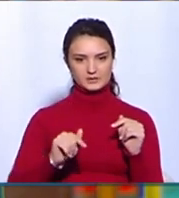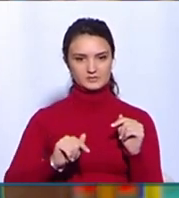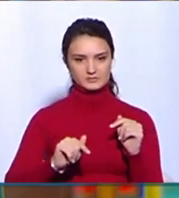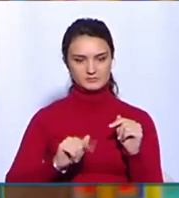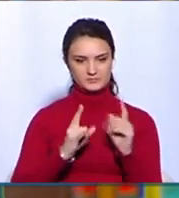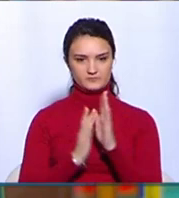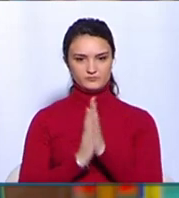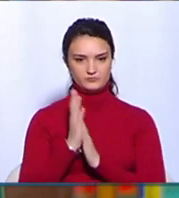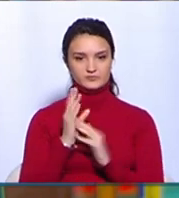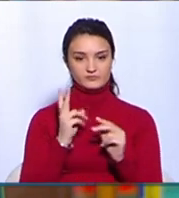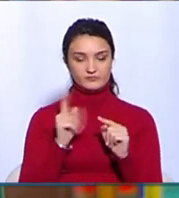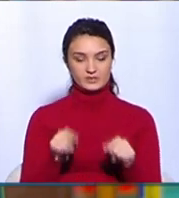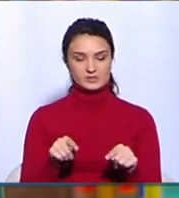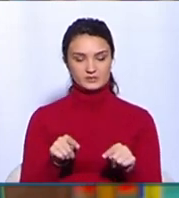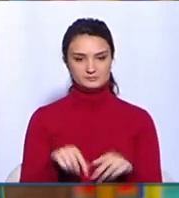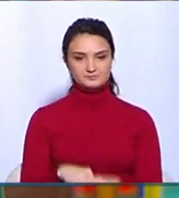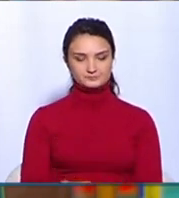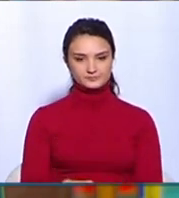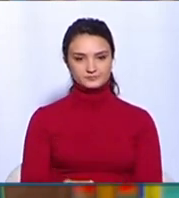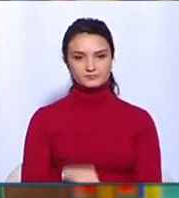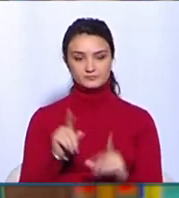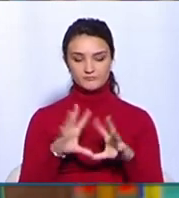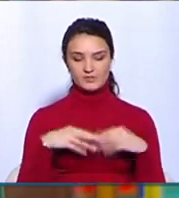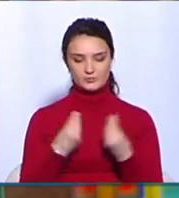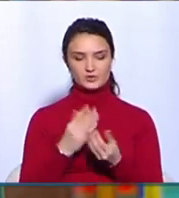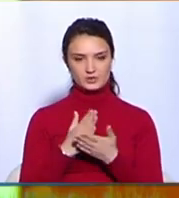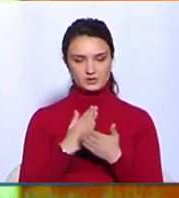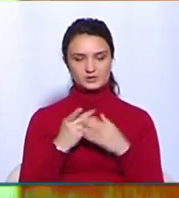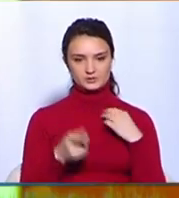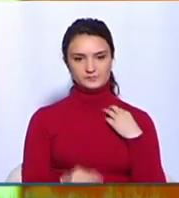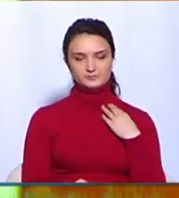ყლორტს, რომელიც ამ ოჯახში გაჩნდა და